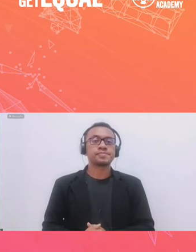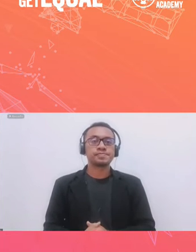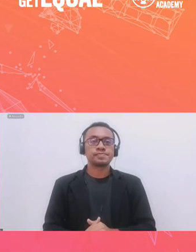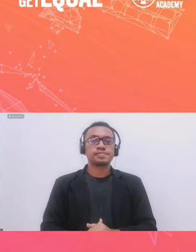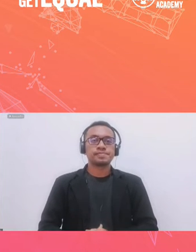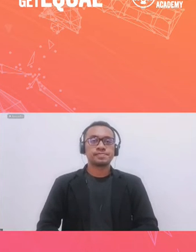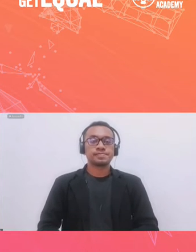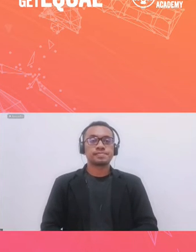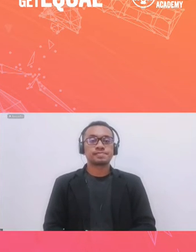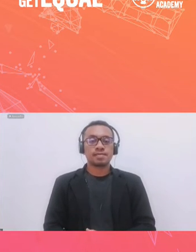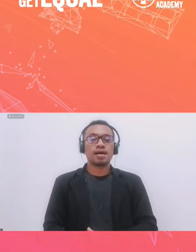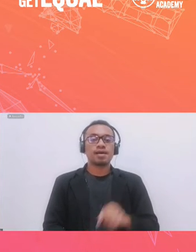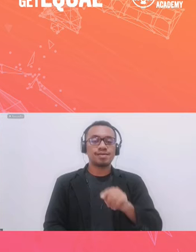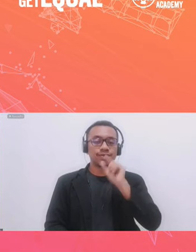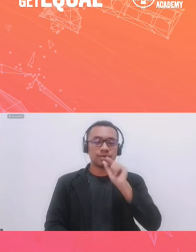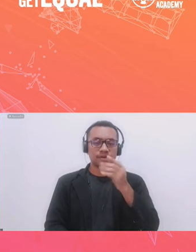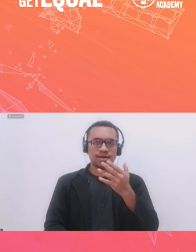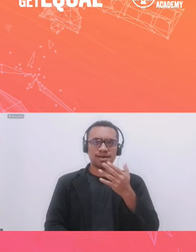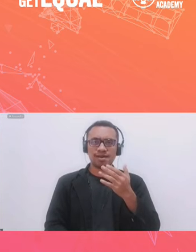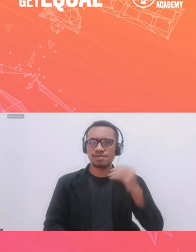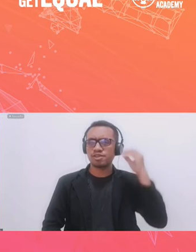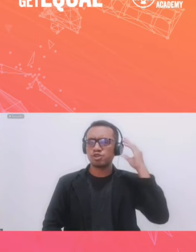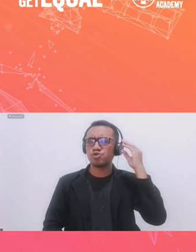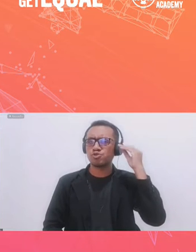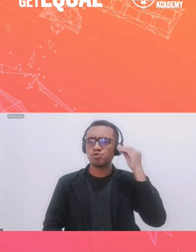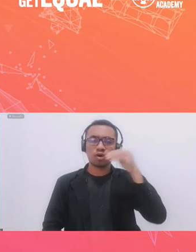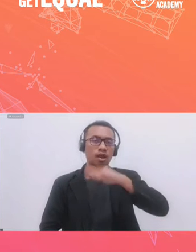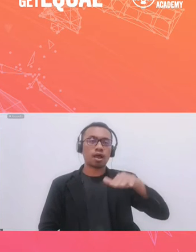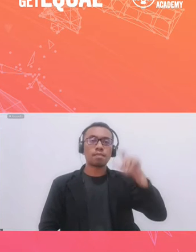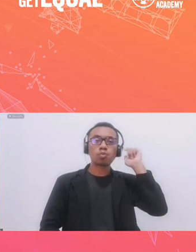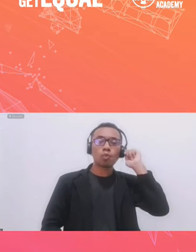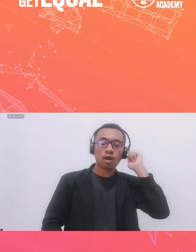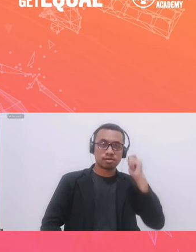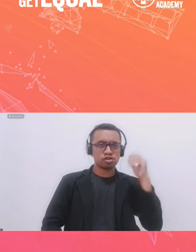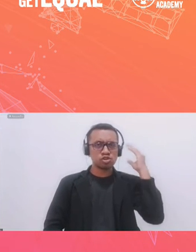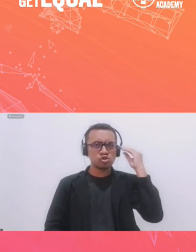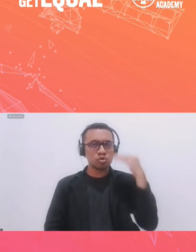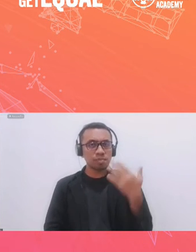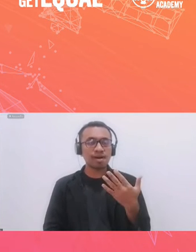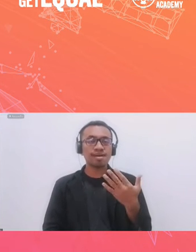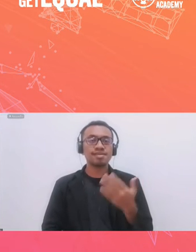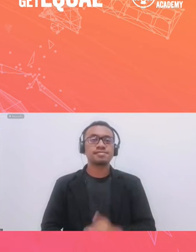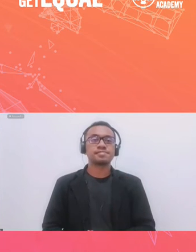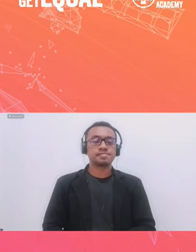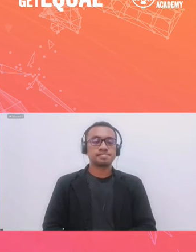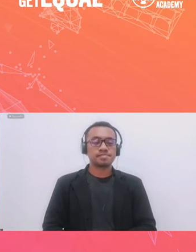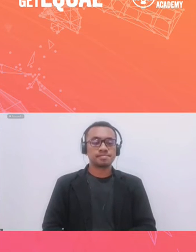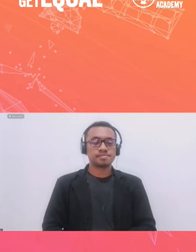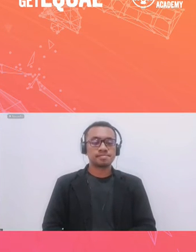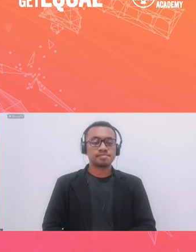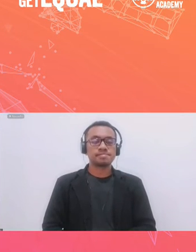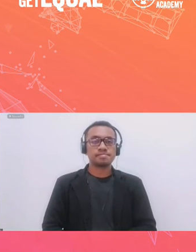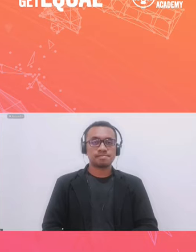highlighting isu yang dihadapi oleh anak perempuan untuk bisa optimal